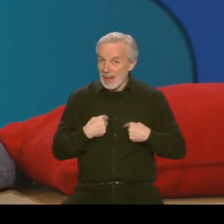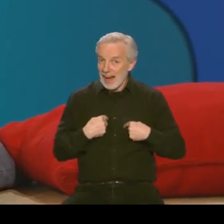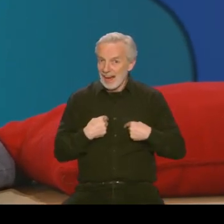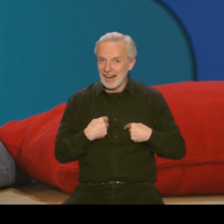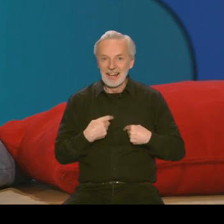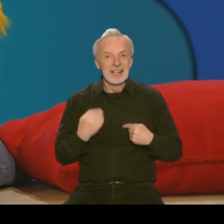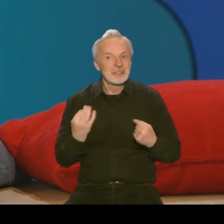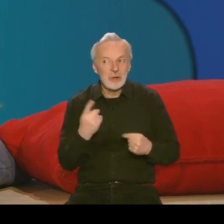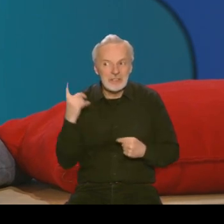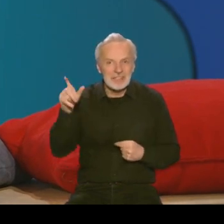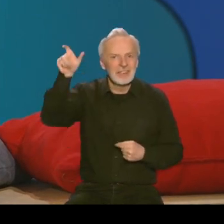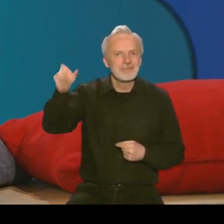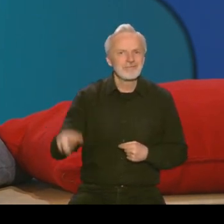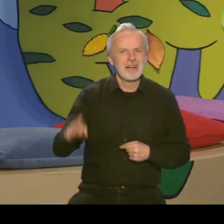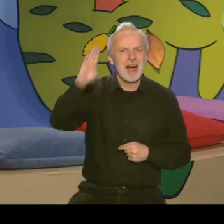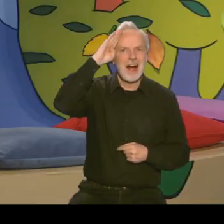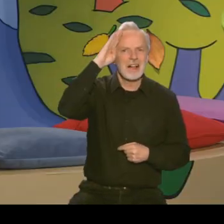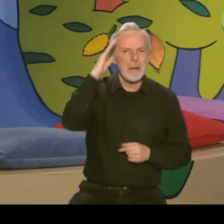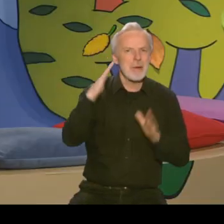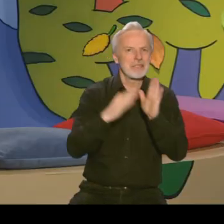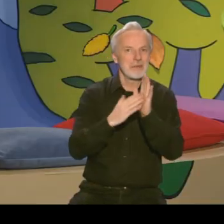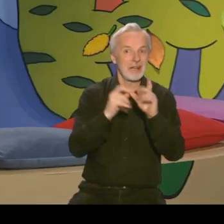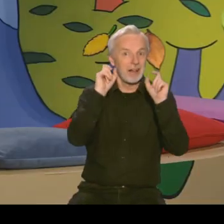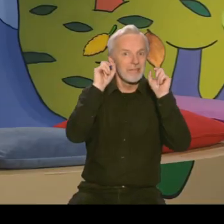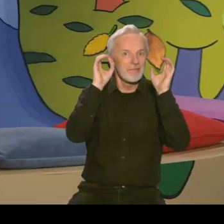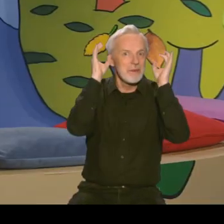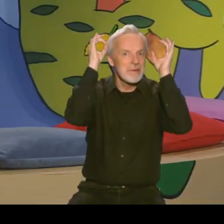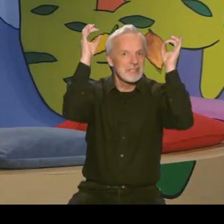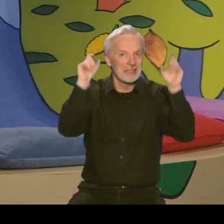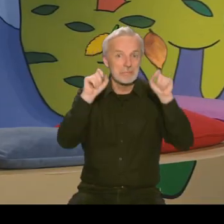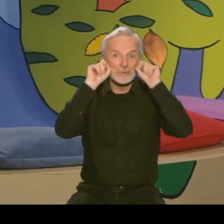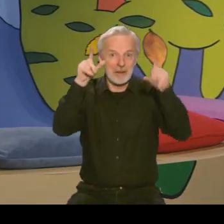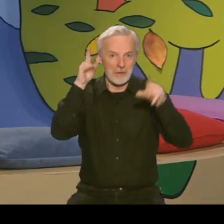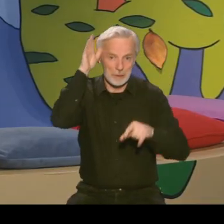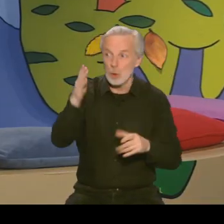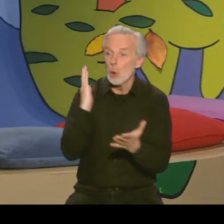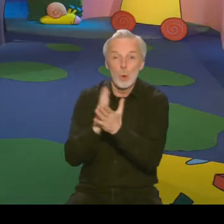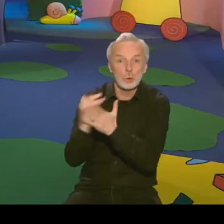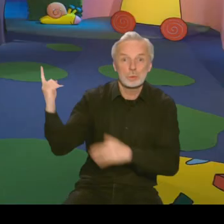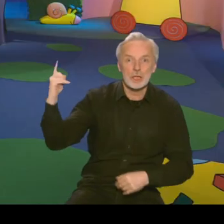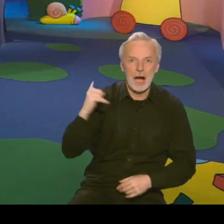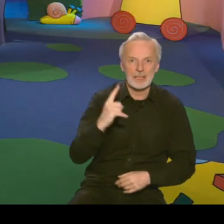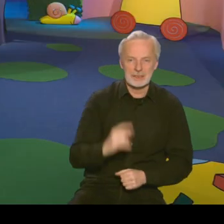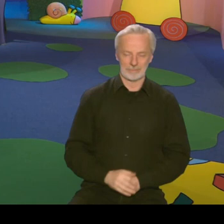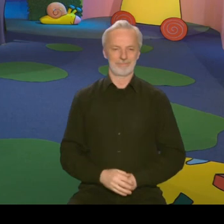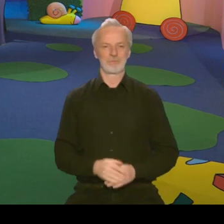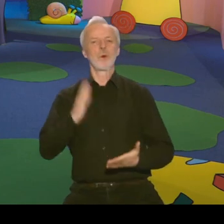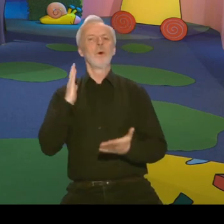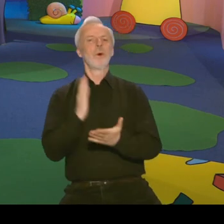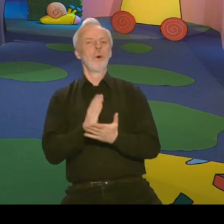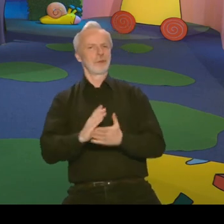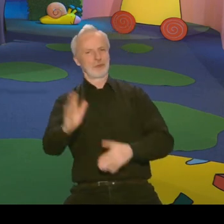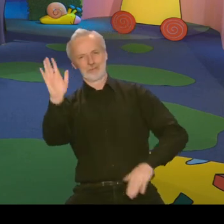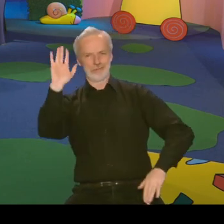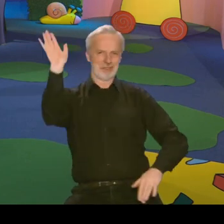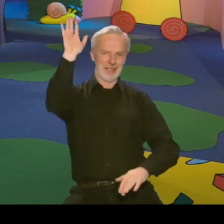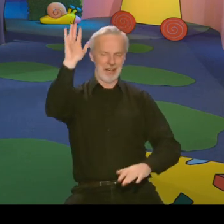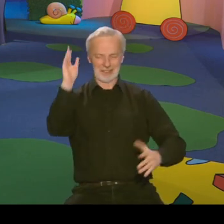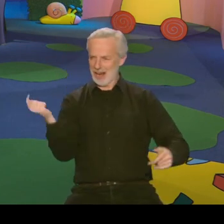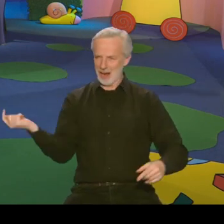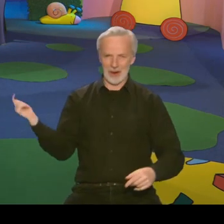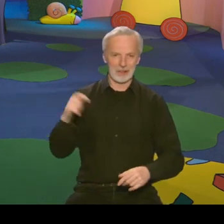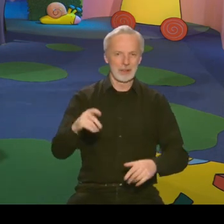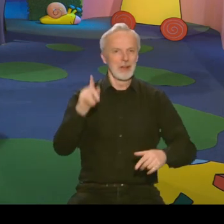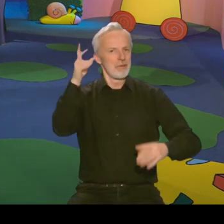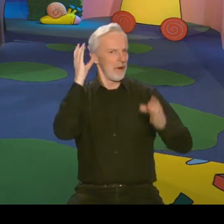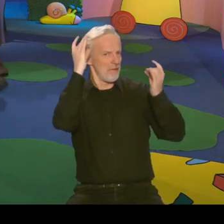nás dnes Michal překvapí. Ha, pozor, pozor, Michal už jde. Už jsem tady, abych vymyslel